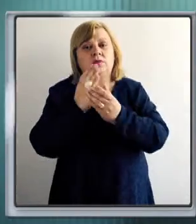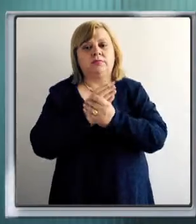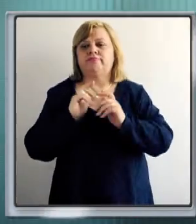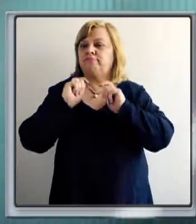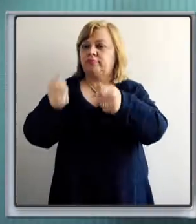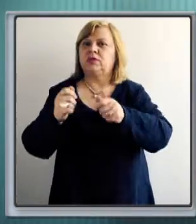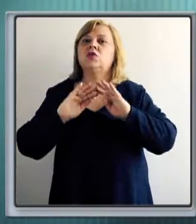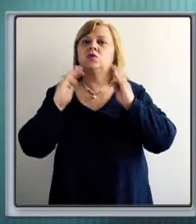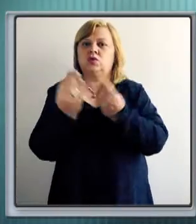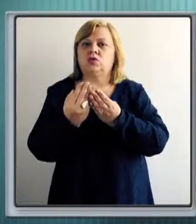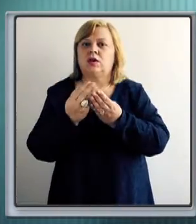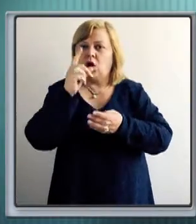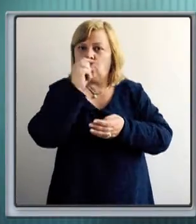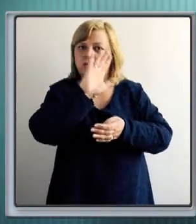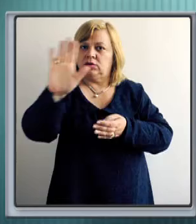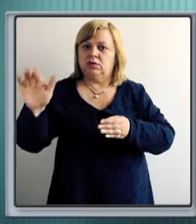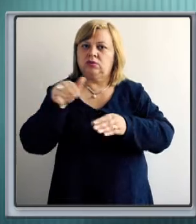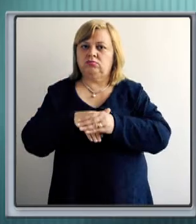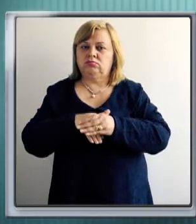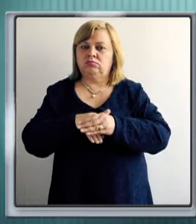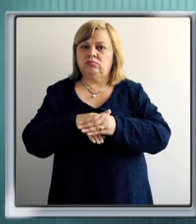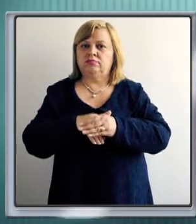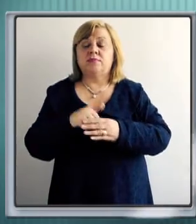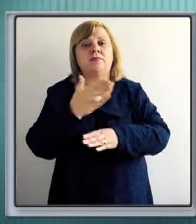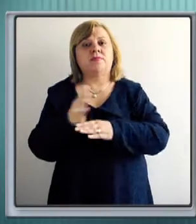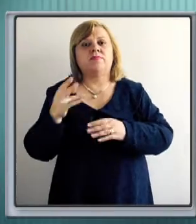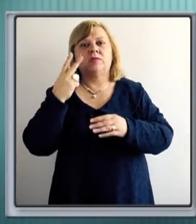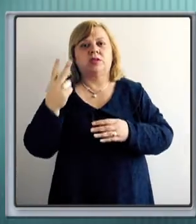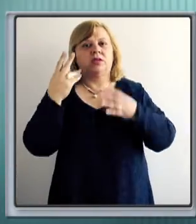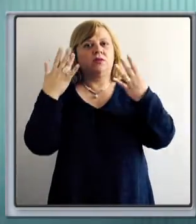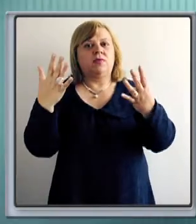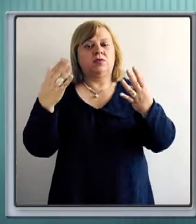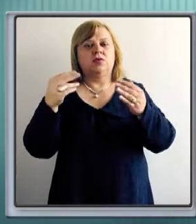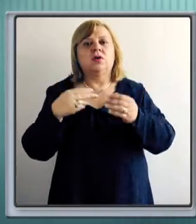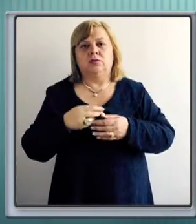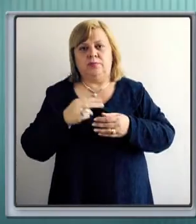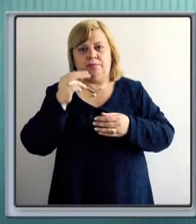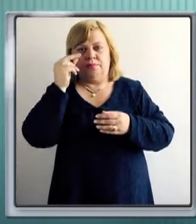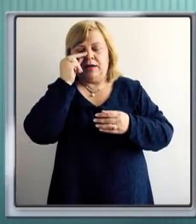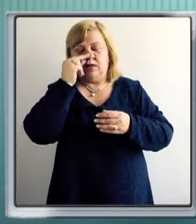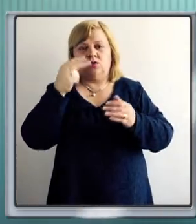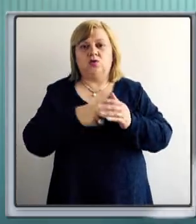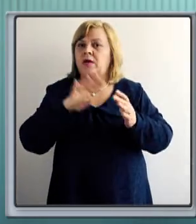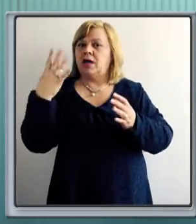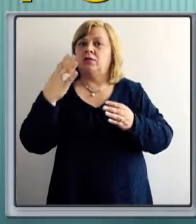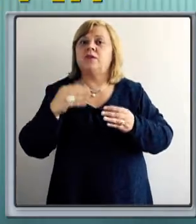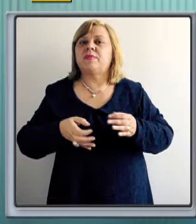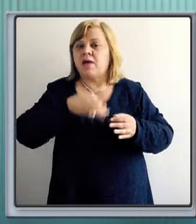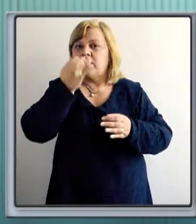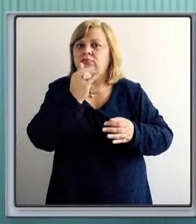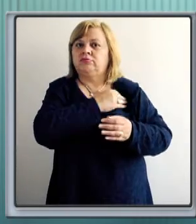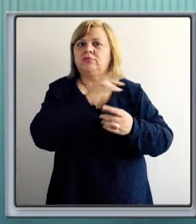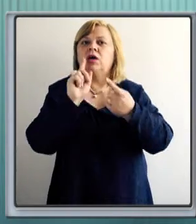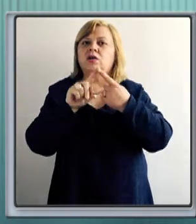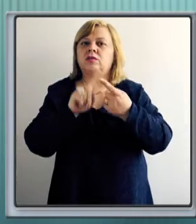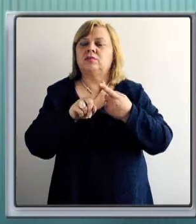на офисије комунака комисијако ваш Алосарипја, мај доснаѓи пе бишињато мај 2016. Ваш перуне информације тумен шете